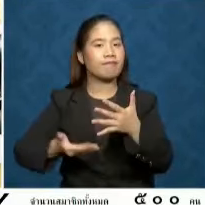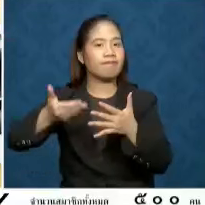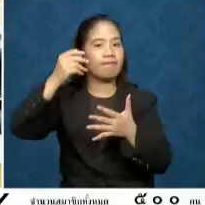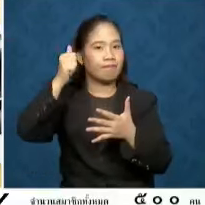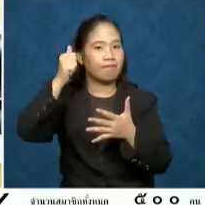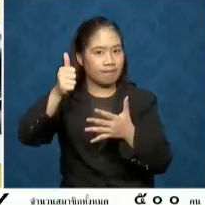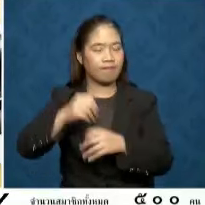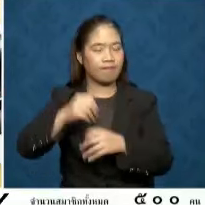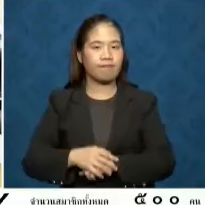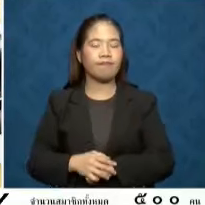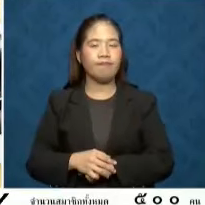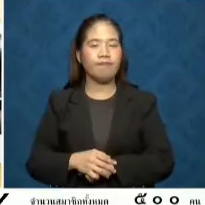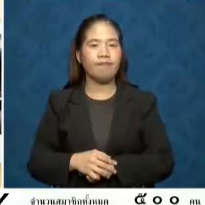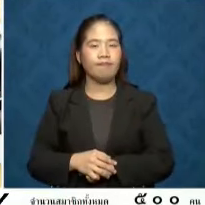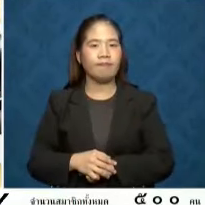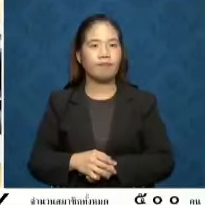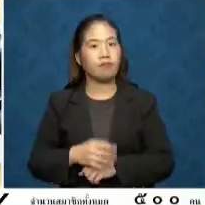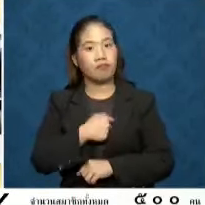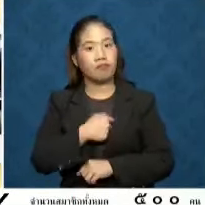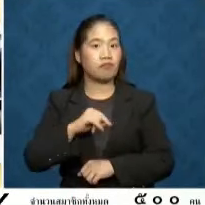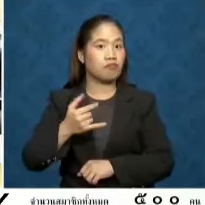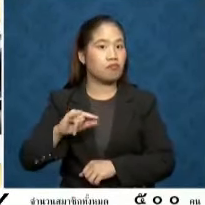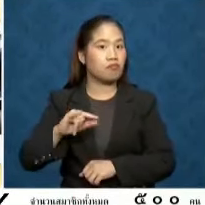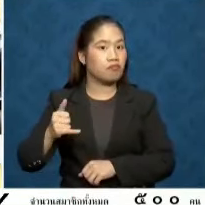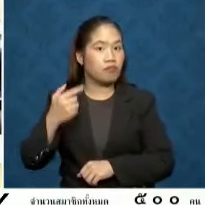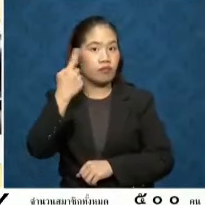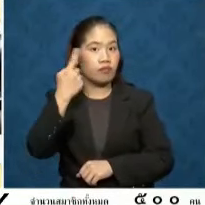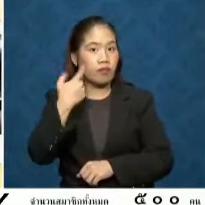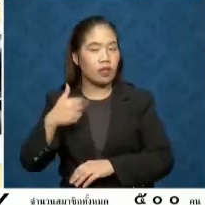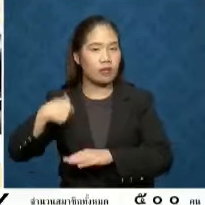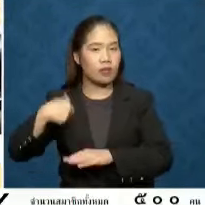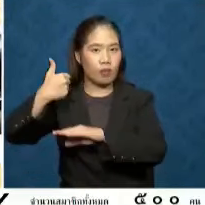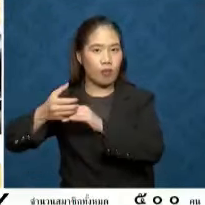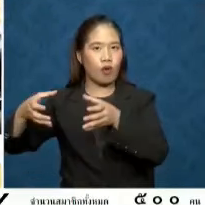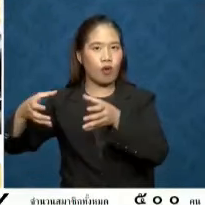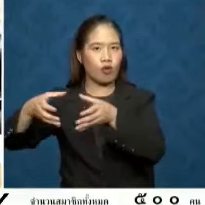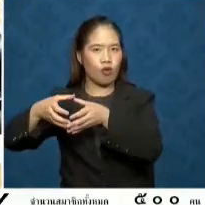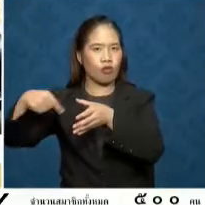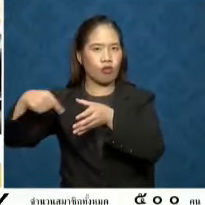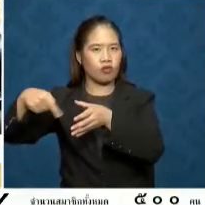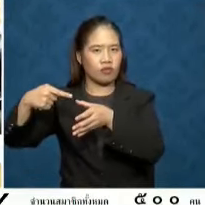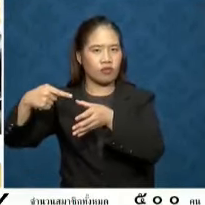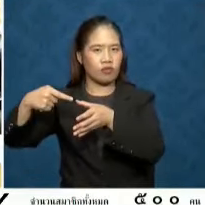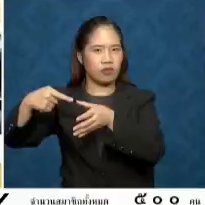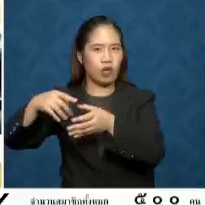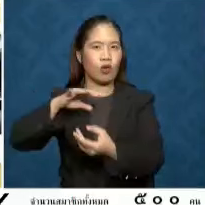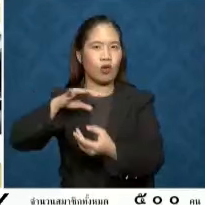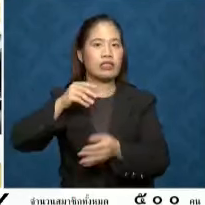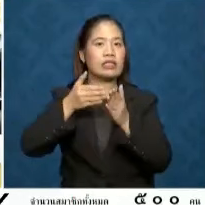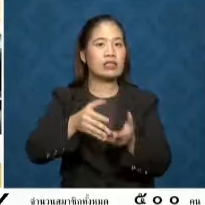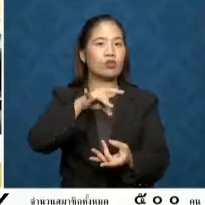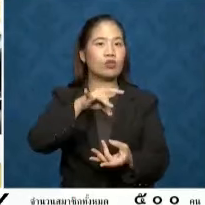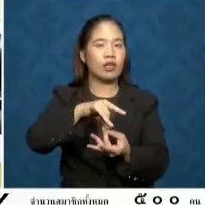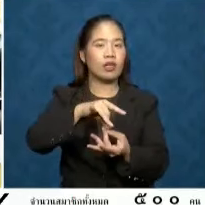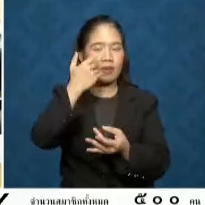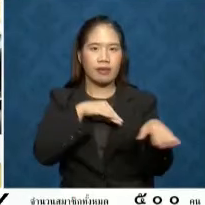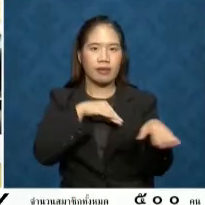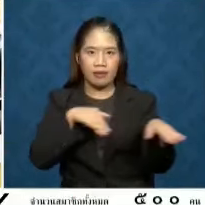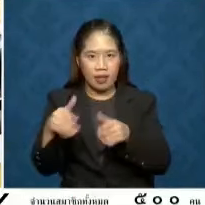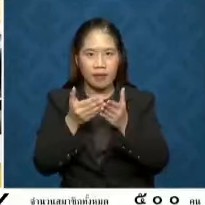กองเรือภาค1อยู่หรือไม่แน่ก็อาจจะเป็นอีกคนนึงก็คือผบ.กองเรือยุทธการนี่แหละต้นสังกัดเรือสุโขทัยซึ่งมีหน้าที่เตรียมเรือให้พร้